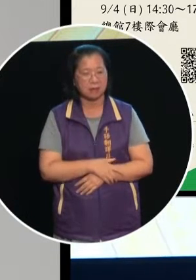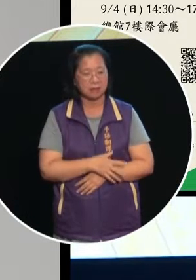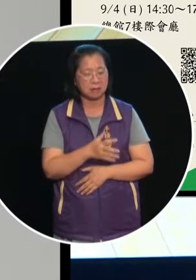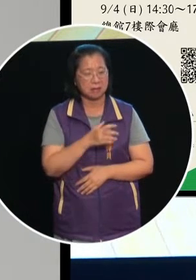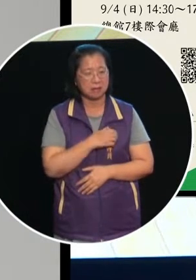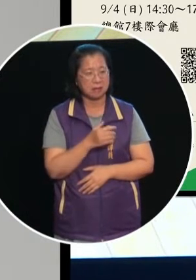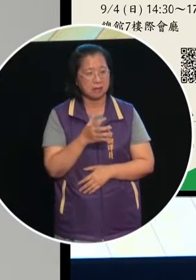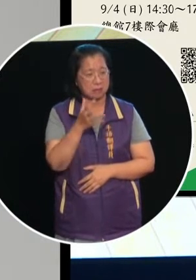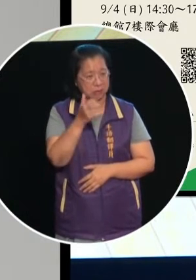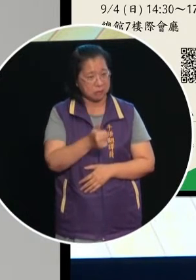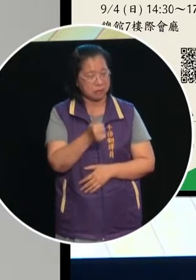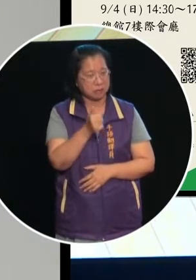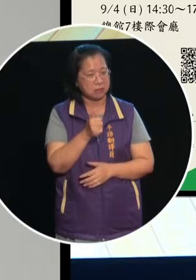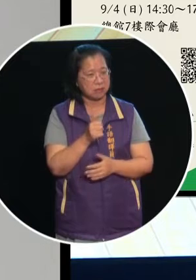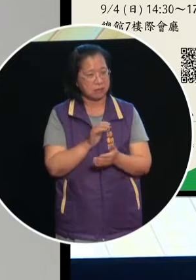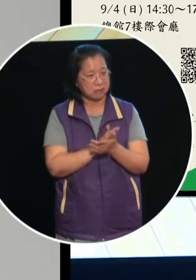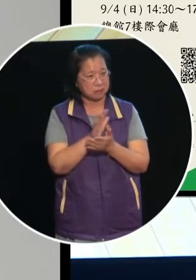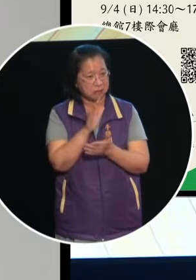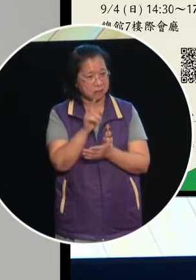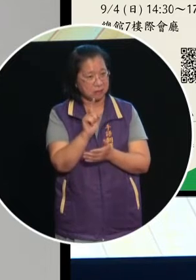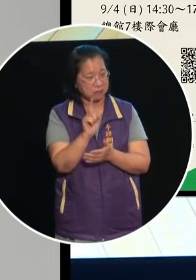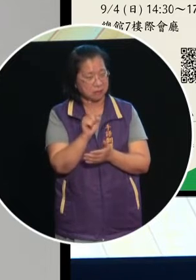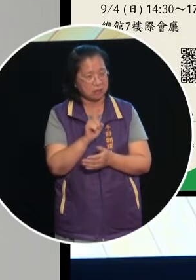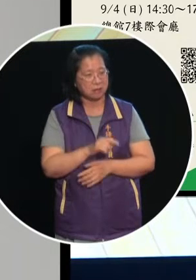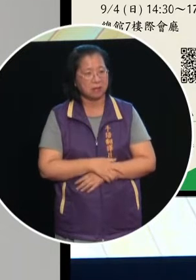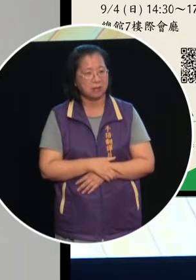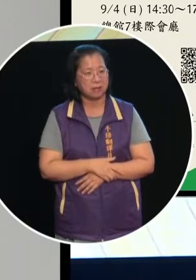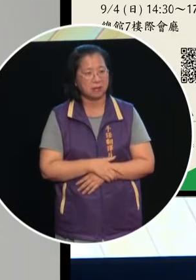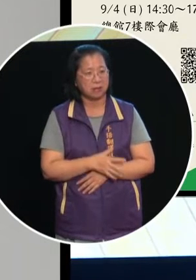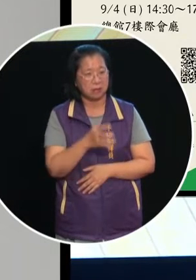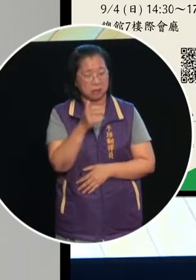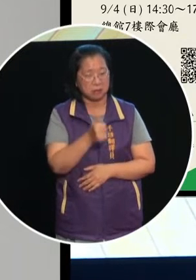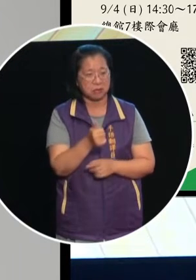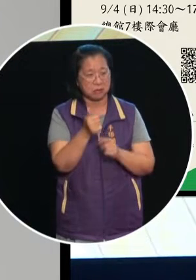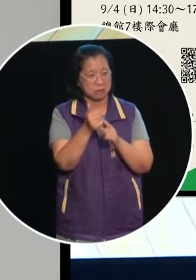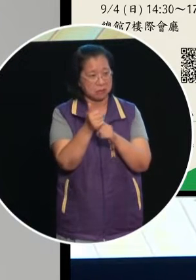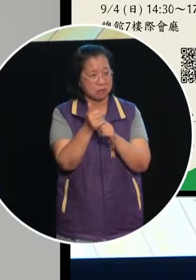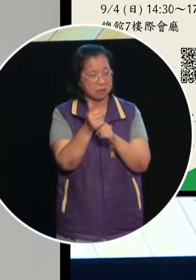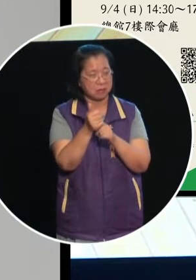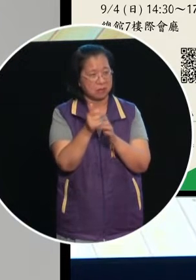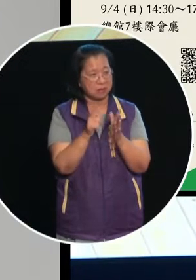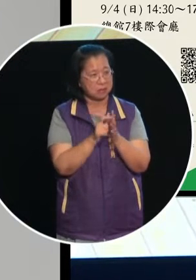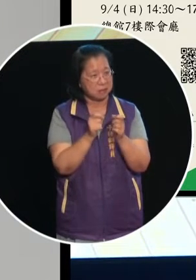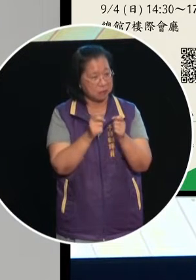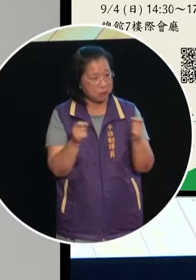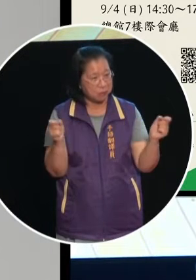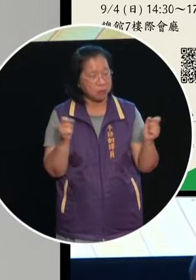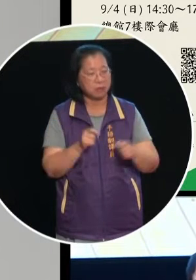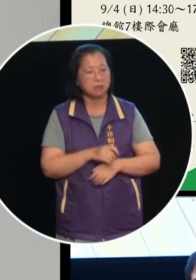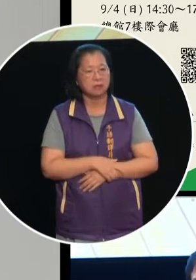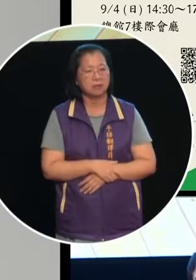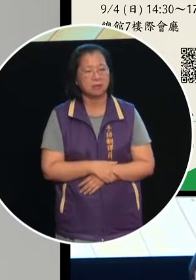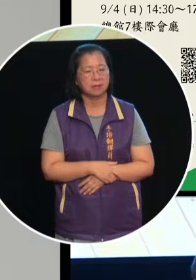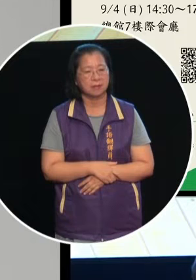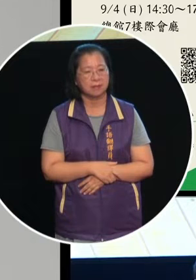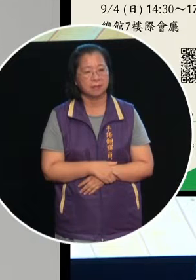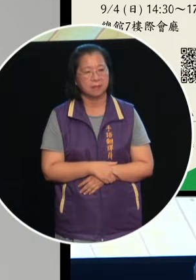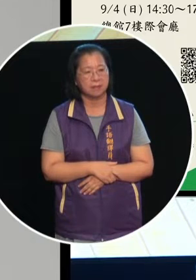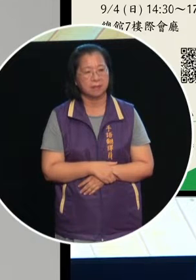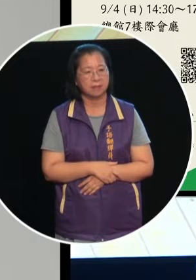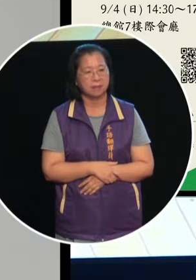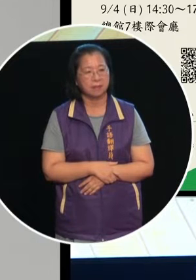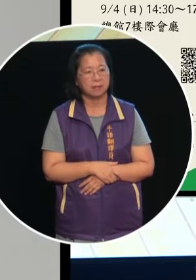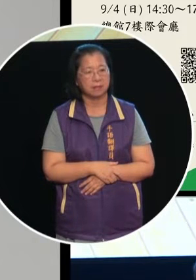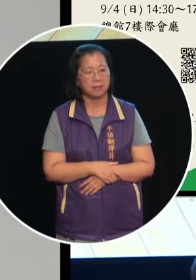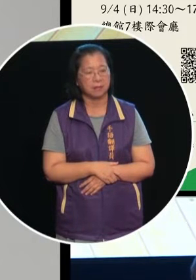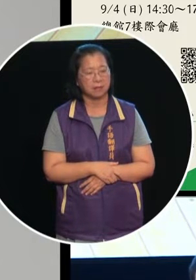候。18年7个月，时间很长的。这个时候也是政治，所以是有时候他